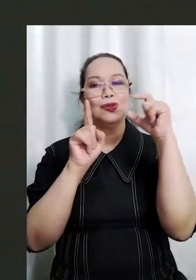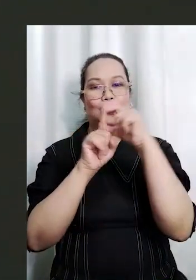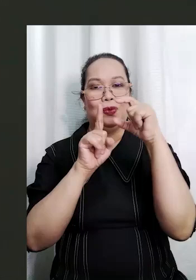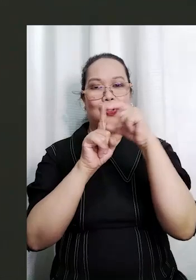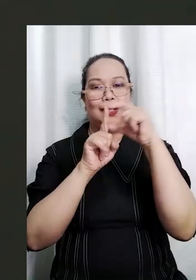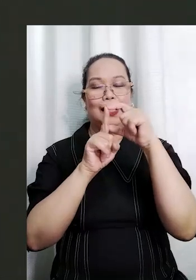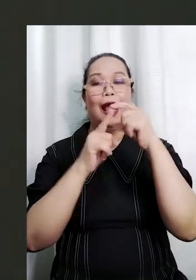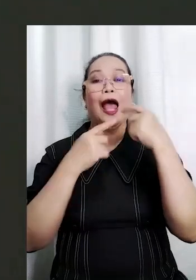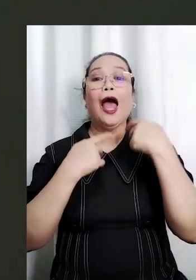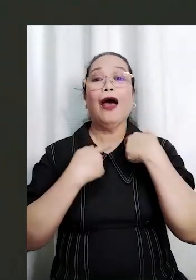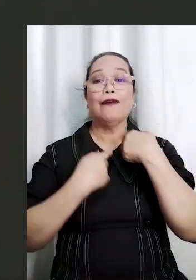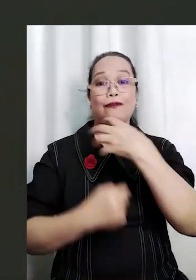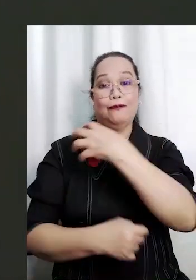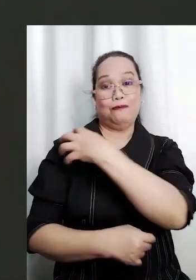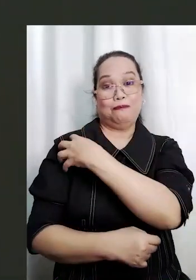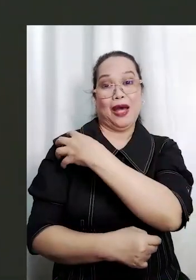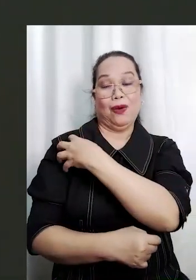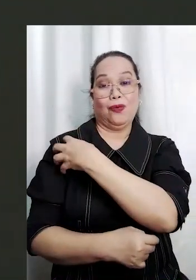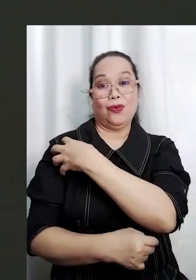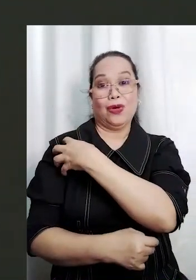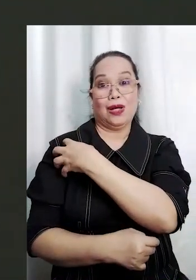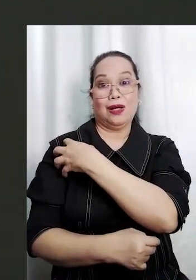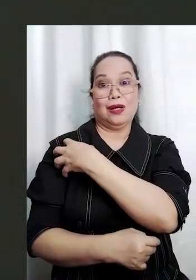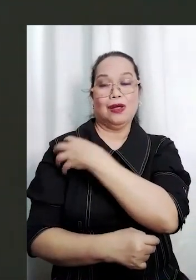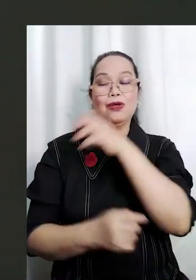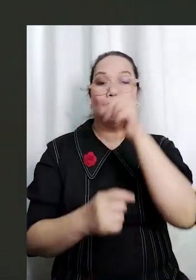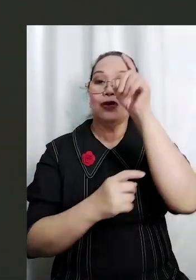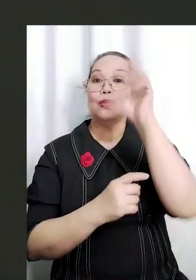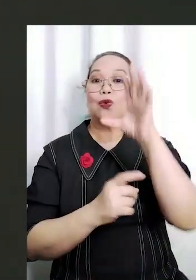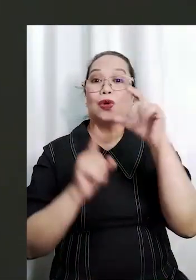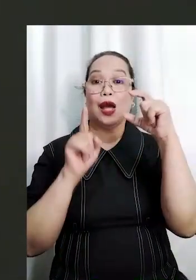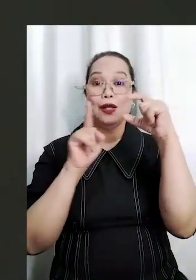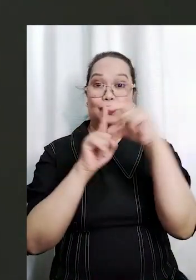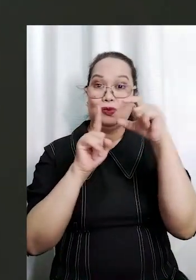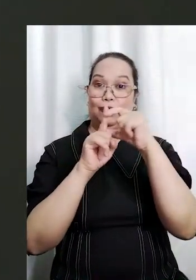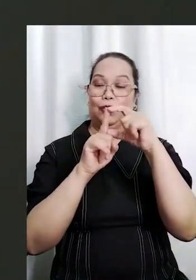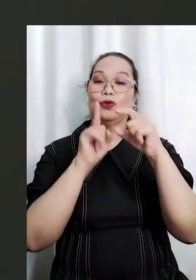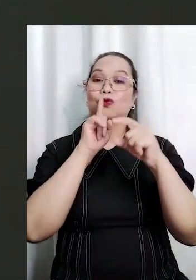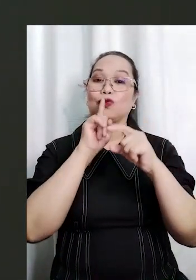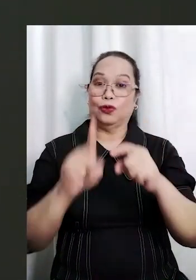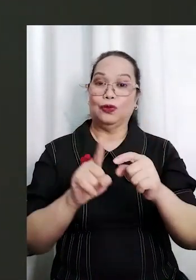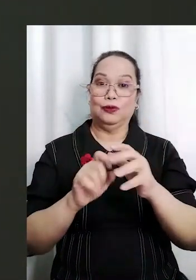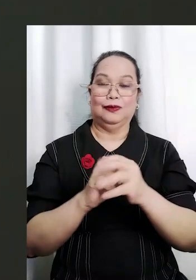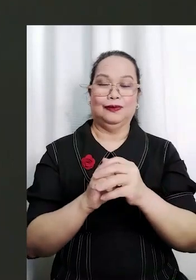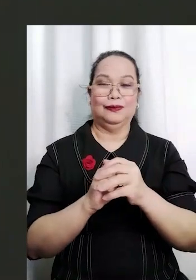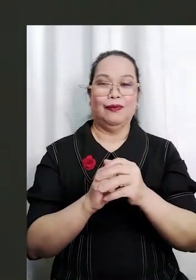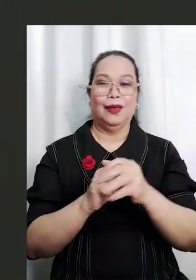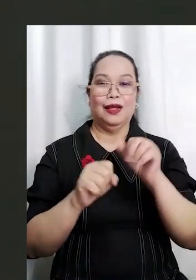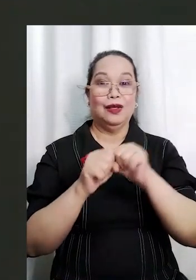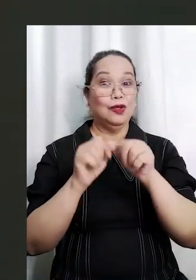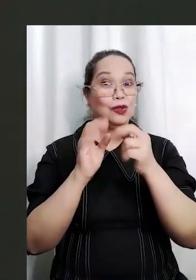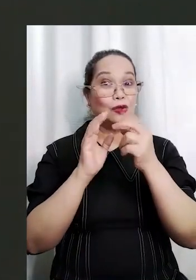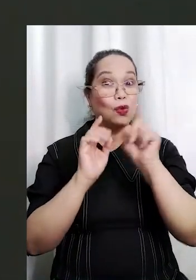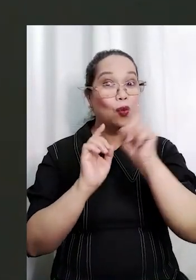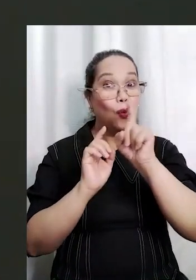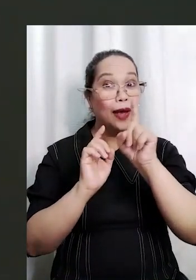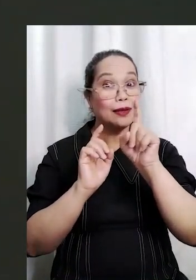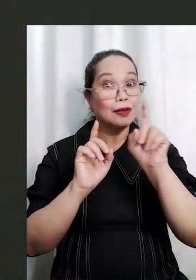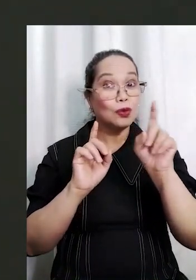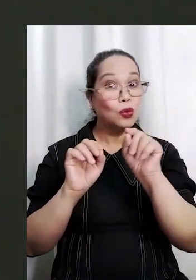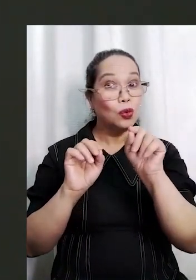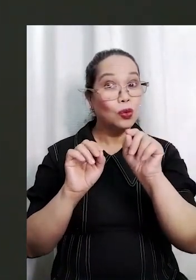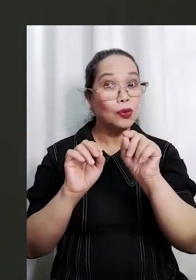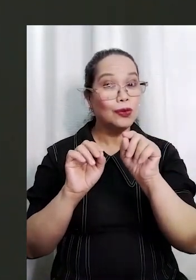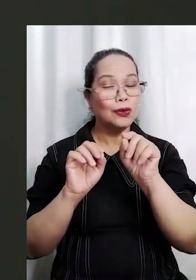Diyos. Meron pong kapangyarihan at authority yung word of God. So, rule of